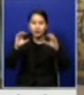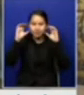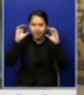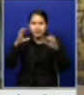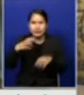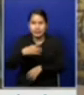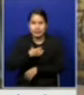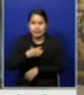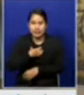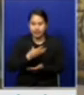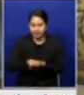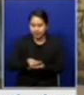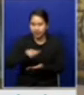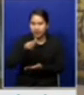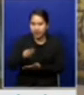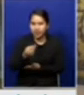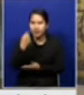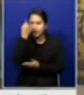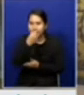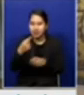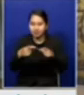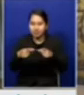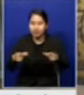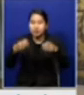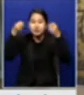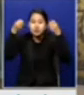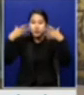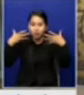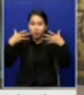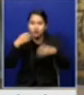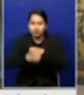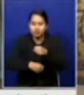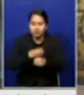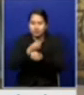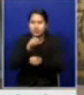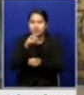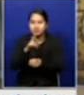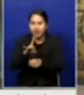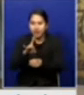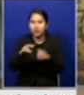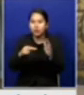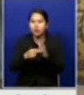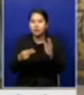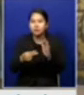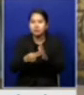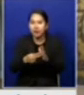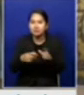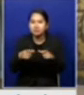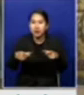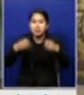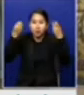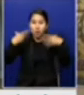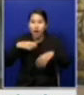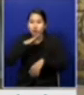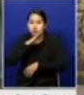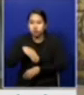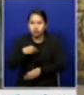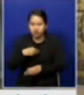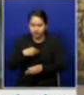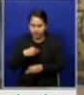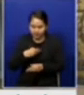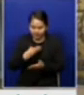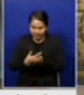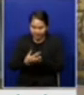นอายุ18ปีมีบัตรประชาชนถ้าจ่ายทุกคนจะใช้เงินงบประมาณไม่เกินประม